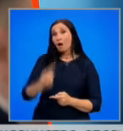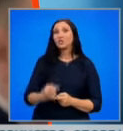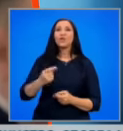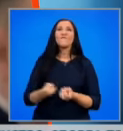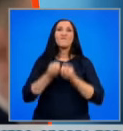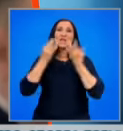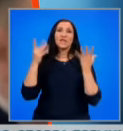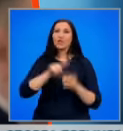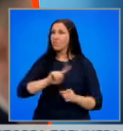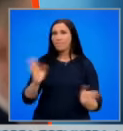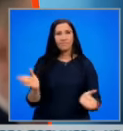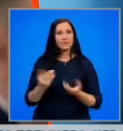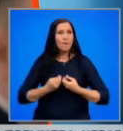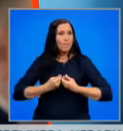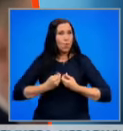се продава.